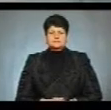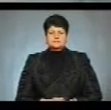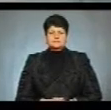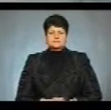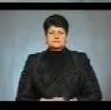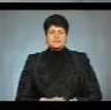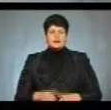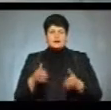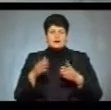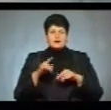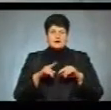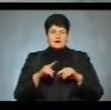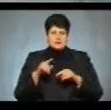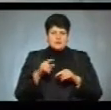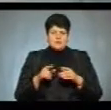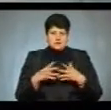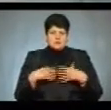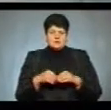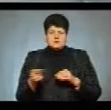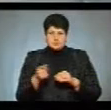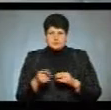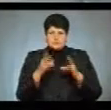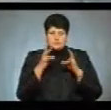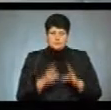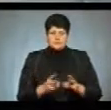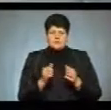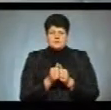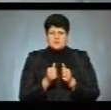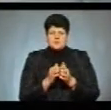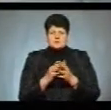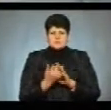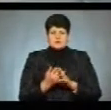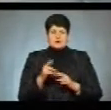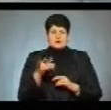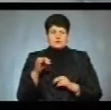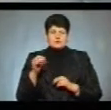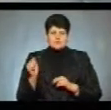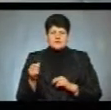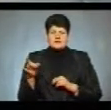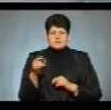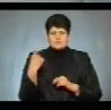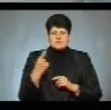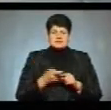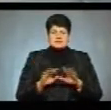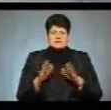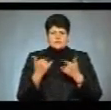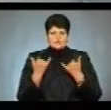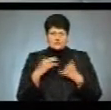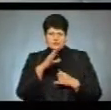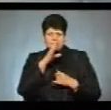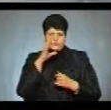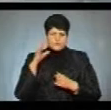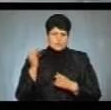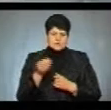Родина з Тернополя травмувалася в дорожньо-транспортній пригоді поблизу села Грушвиця Перша Рівненської області. Це сталося сьогодні опівночі, розповів